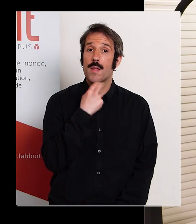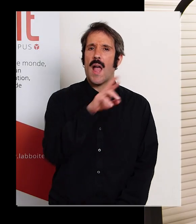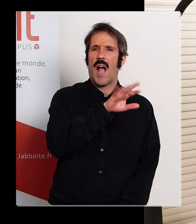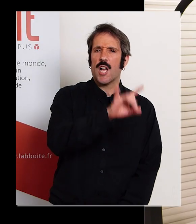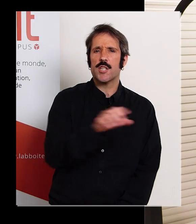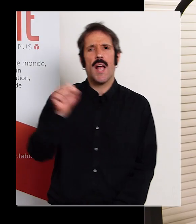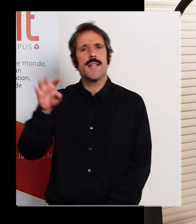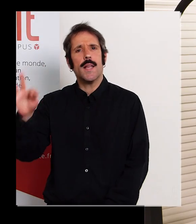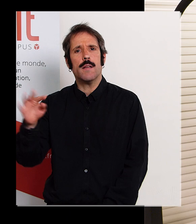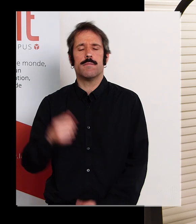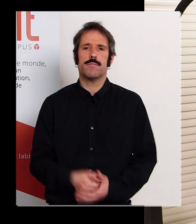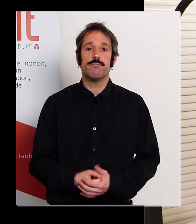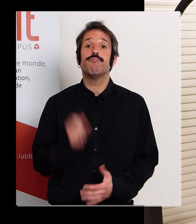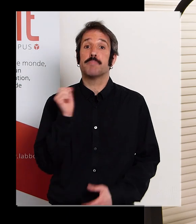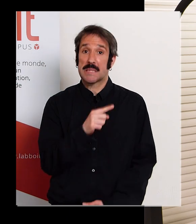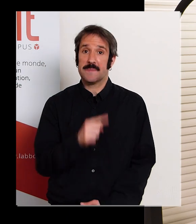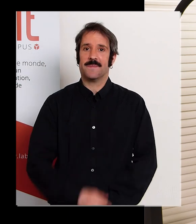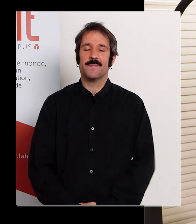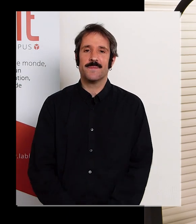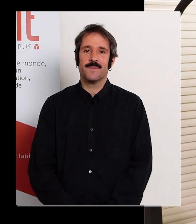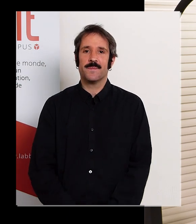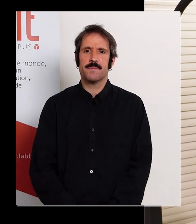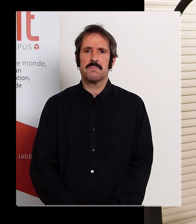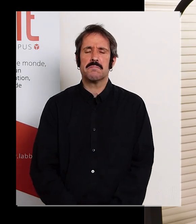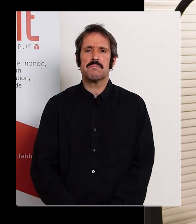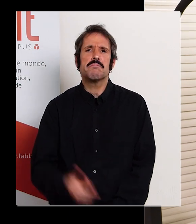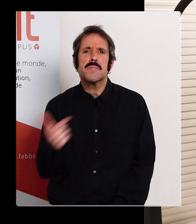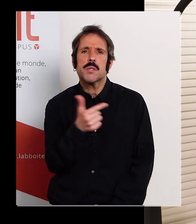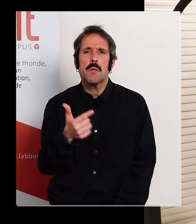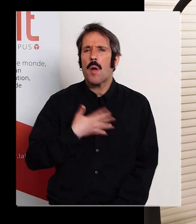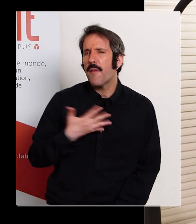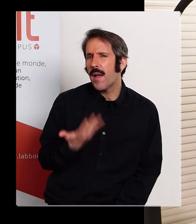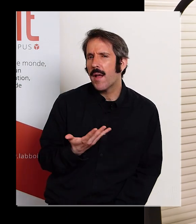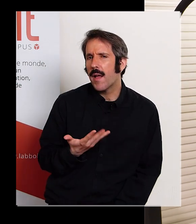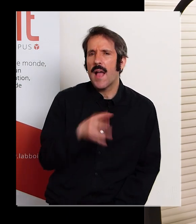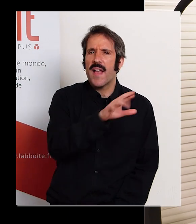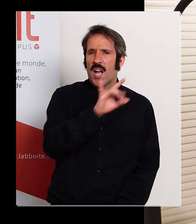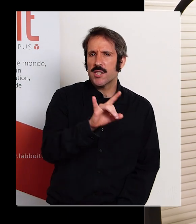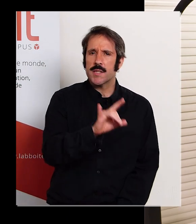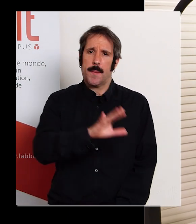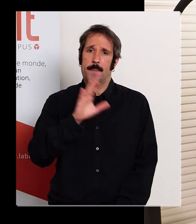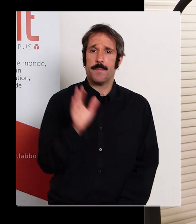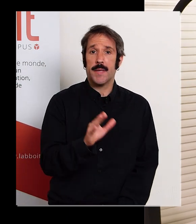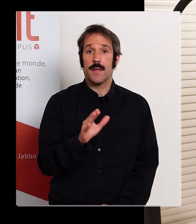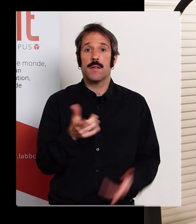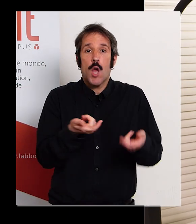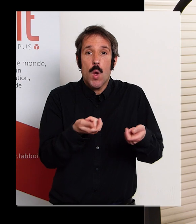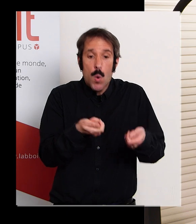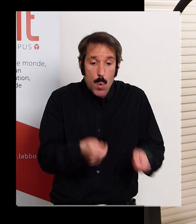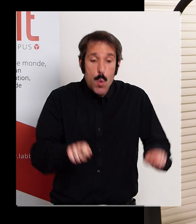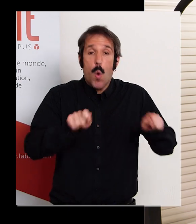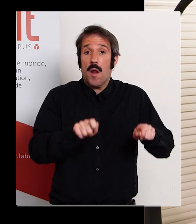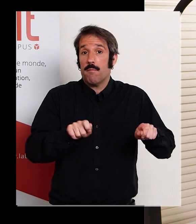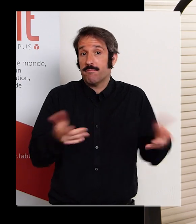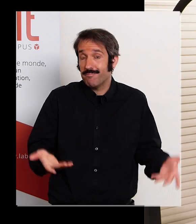Il y a 2 modes, RH et ST, qui se situent ici. À quoi correspondent ces 2 modes? Nous avons le mode RH qui